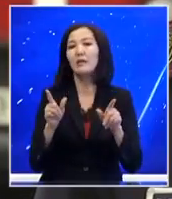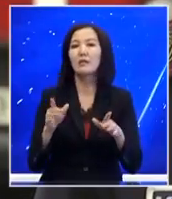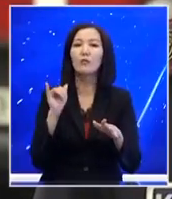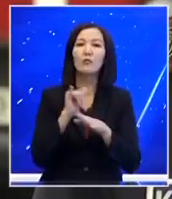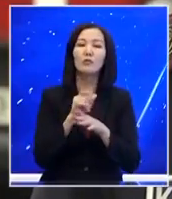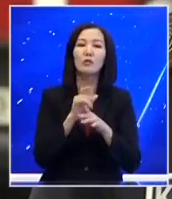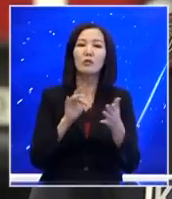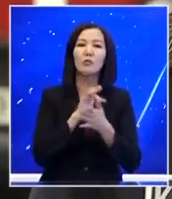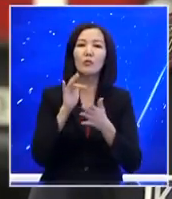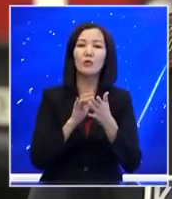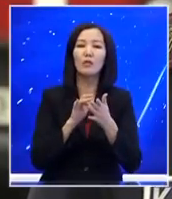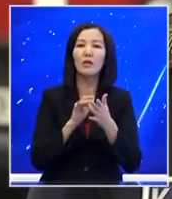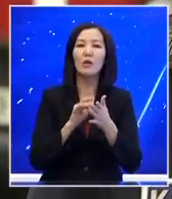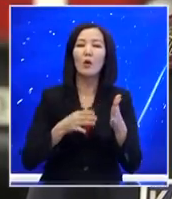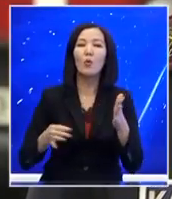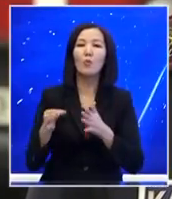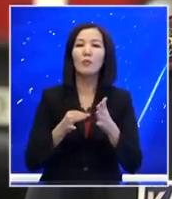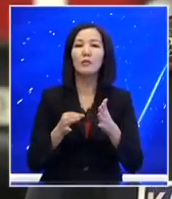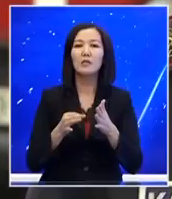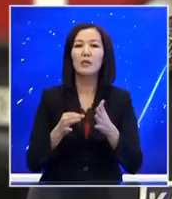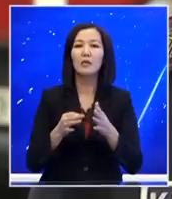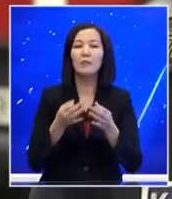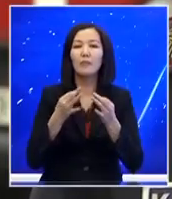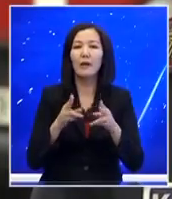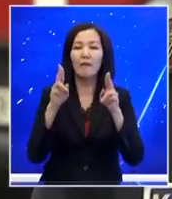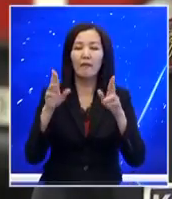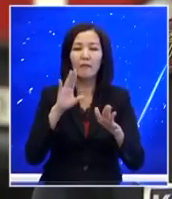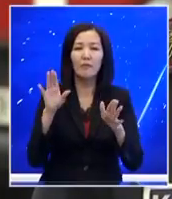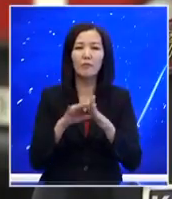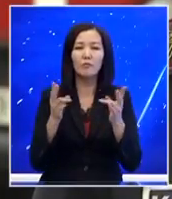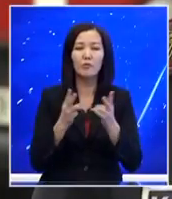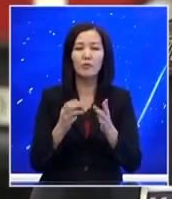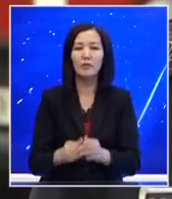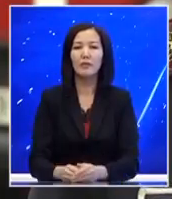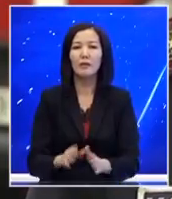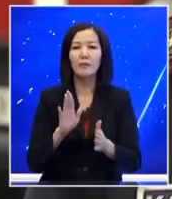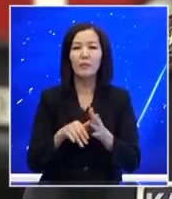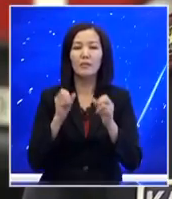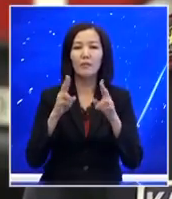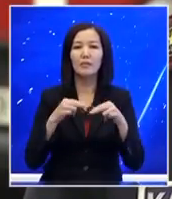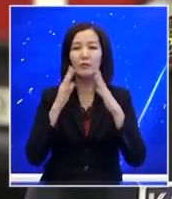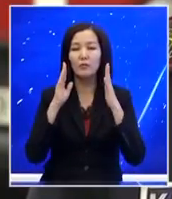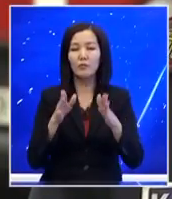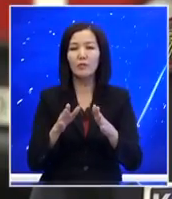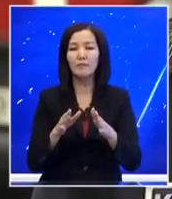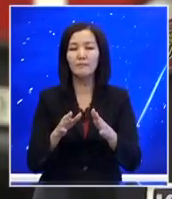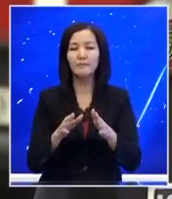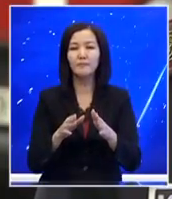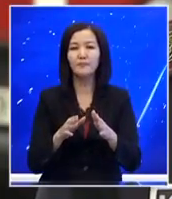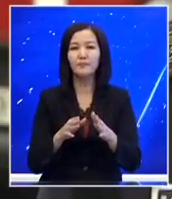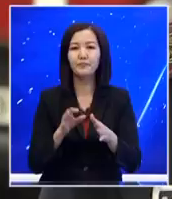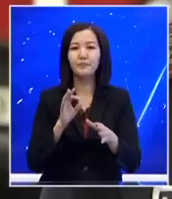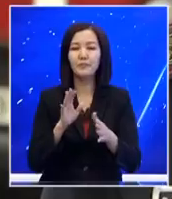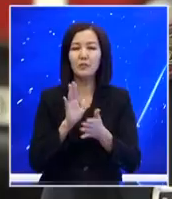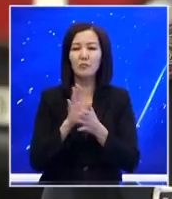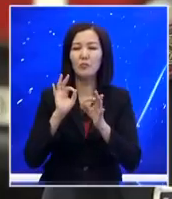города, а также области соблюдать элементарные правила пожарной безопасности. То есть запрещается сжигать мусор